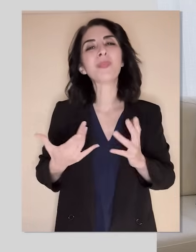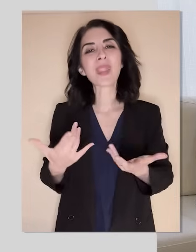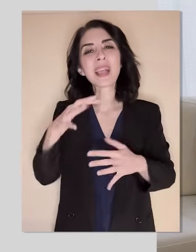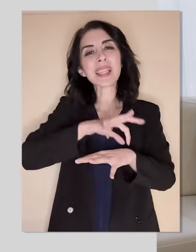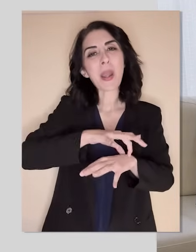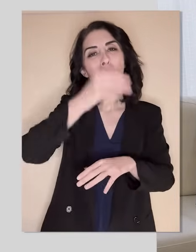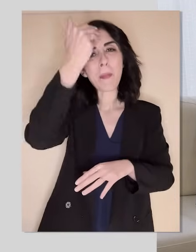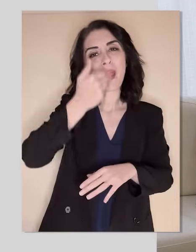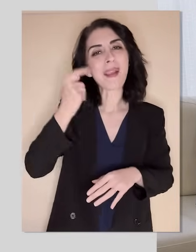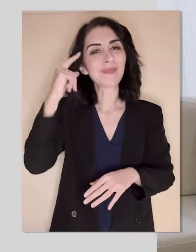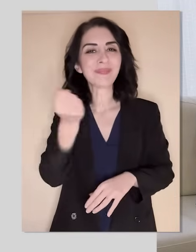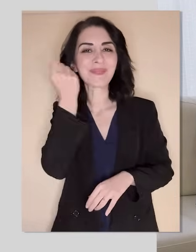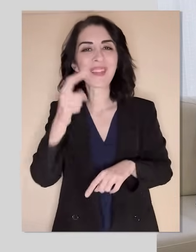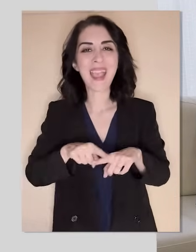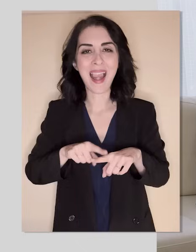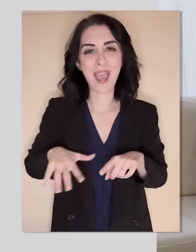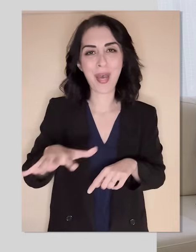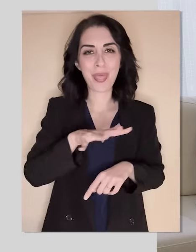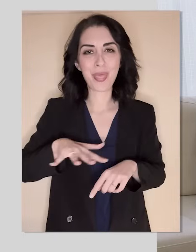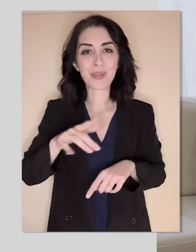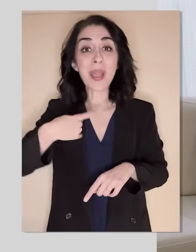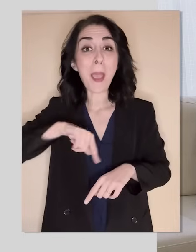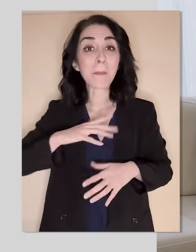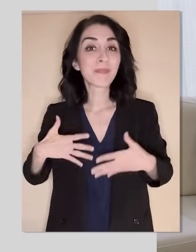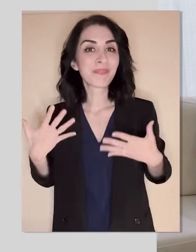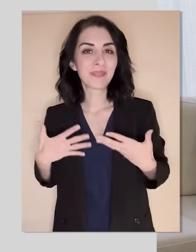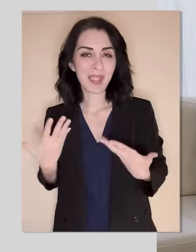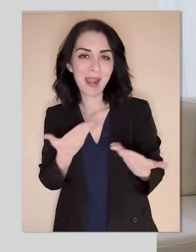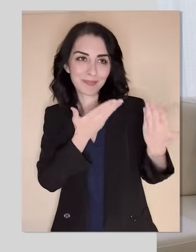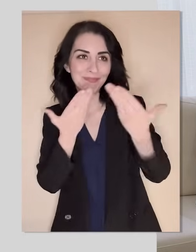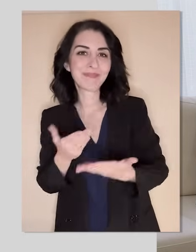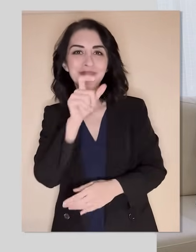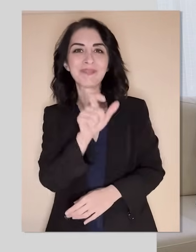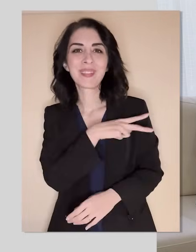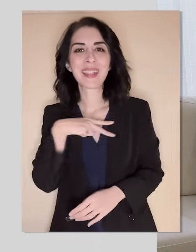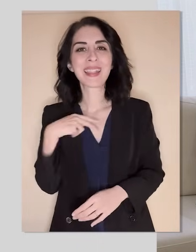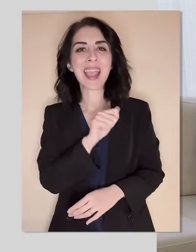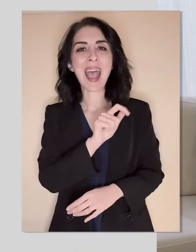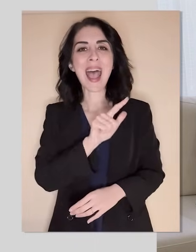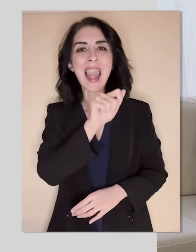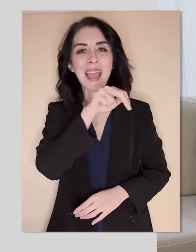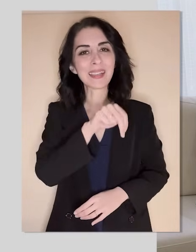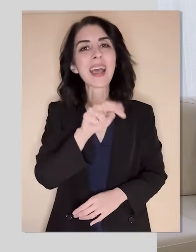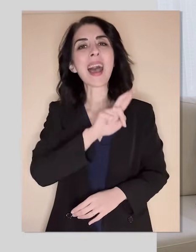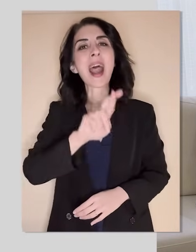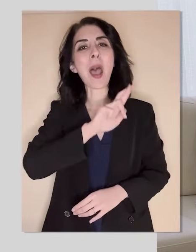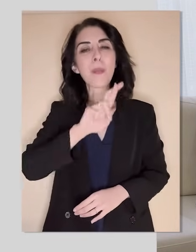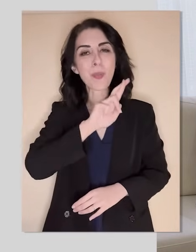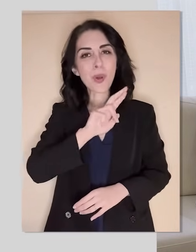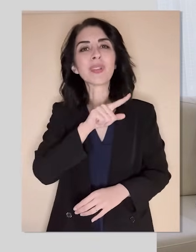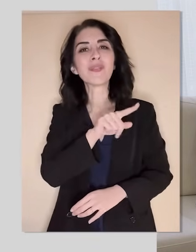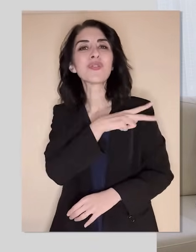Ελλάδος. Με τη χαρά και την τιμή να φιλοξενεί τον καθηγητή Άλαν Ραποπορτ, καθηγητή νευρολογίας στο Πανεπιστήμιο UCLA στην Καλιφόρνια, στο Λος